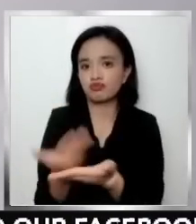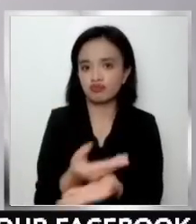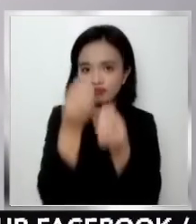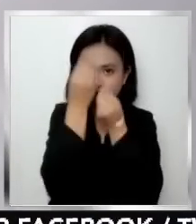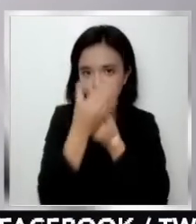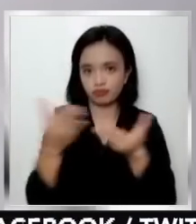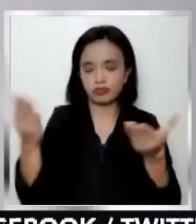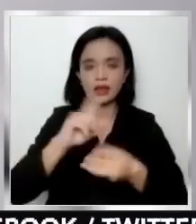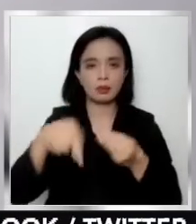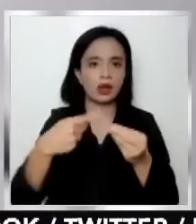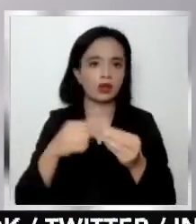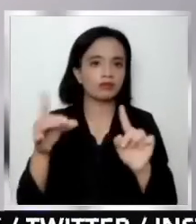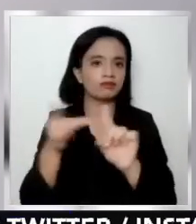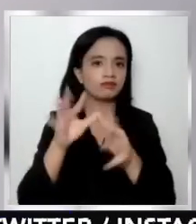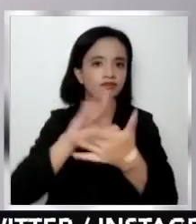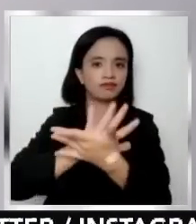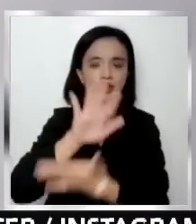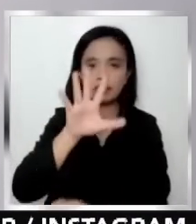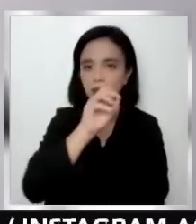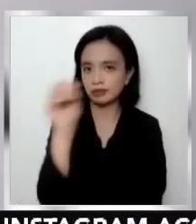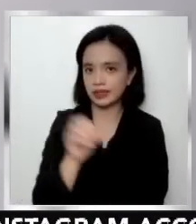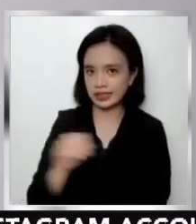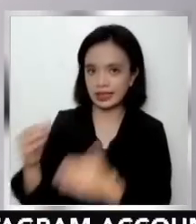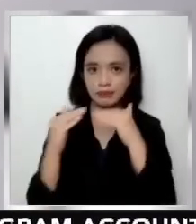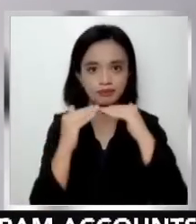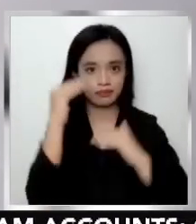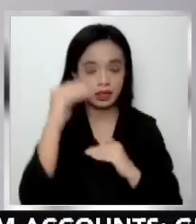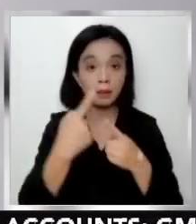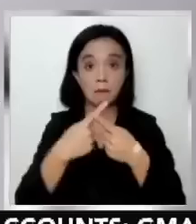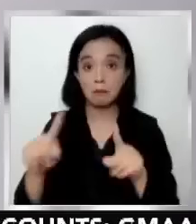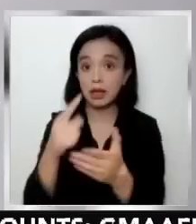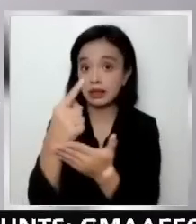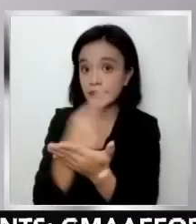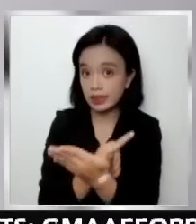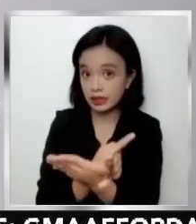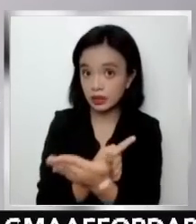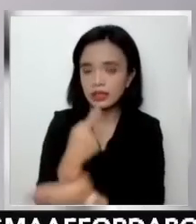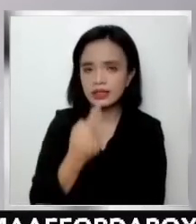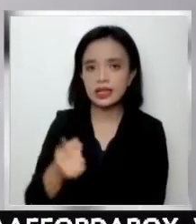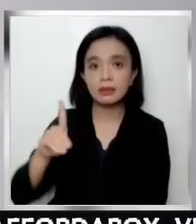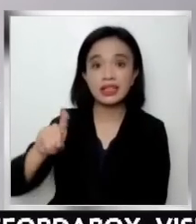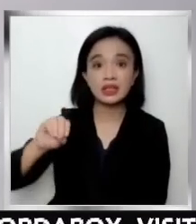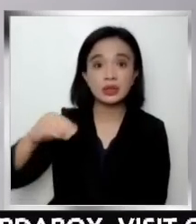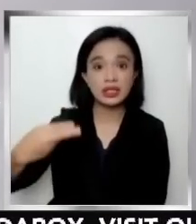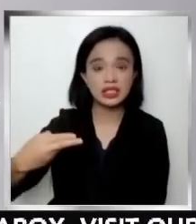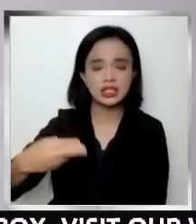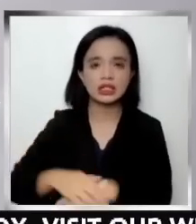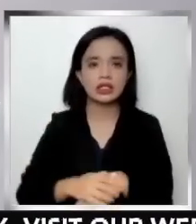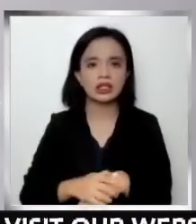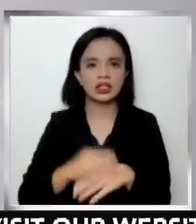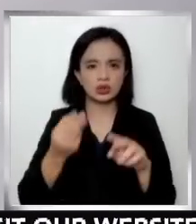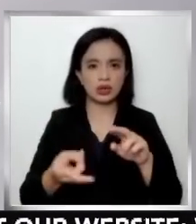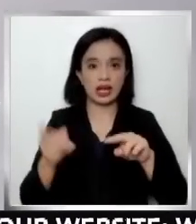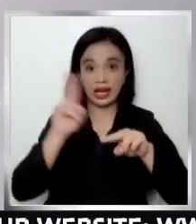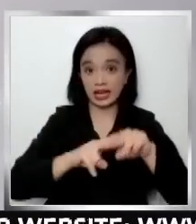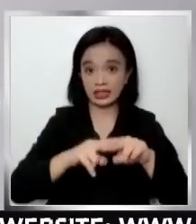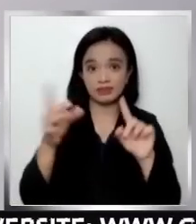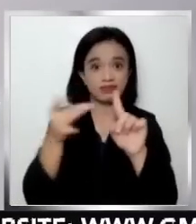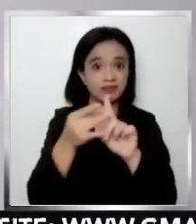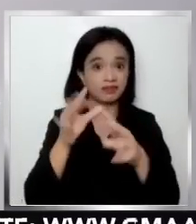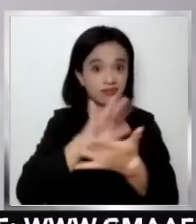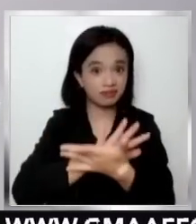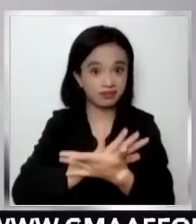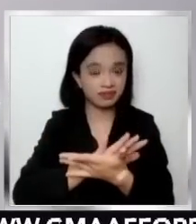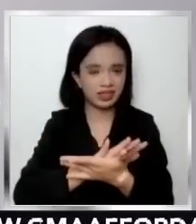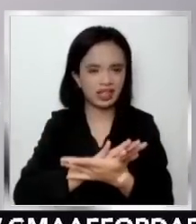lagpas ng 5%. Pero noong nakarang linggo, sinabi ng kagawaran na insignificant ang pagtaas ng kaso ng COVID-19 dahil mababa